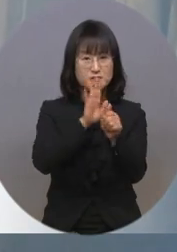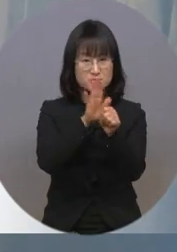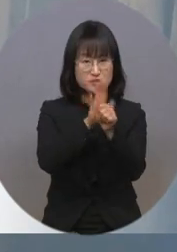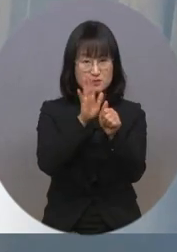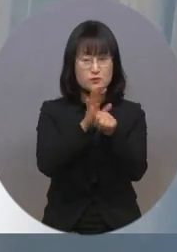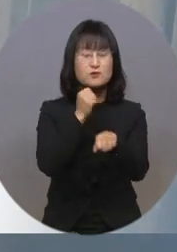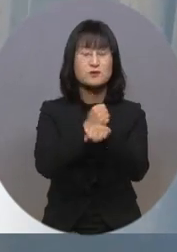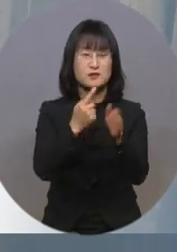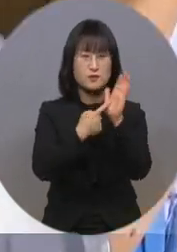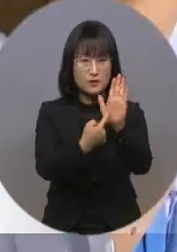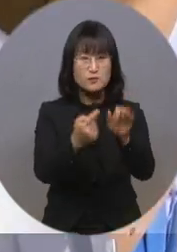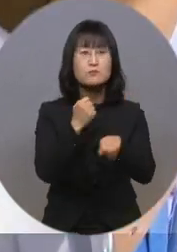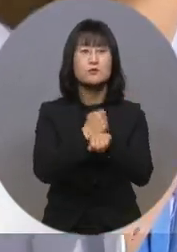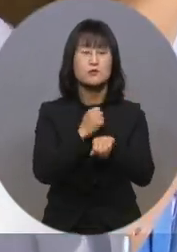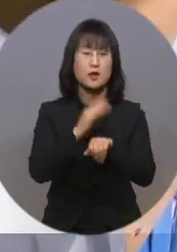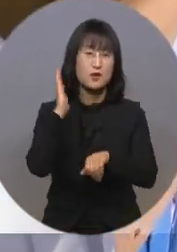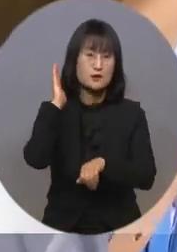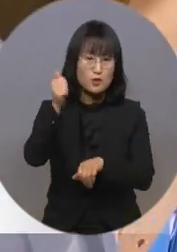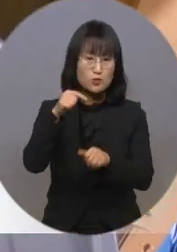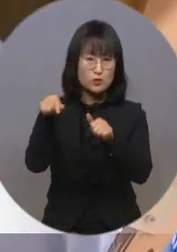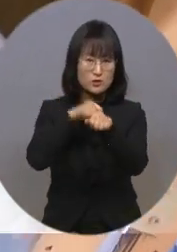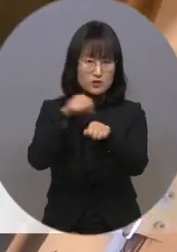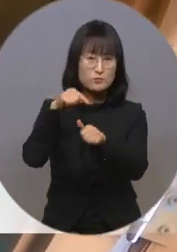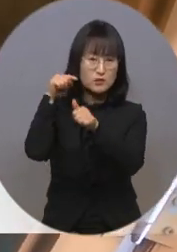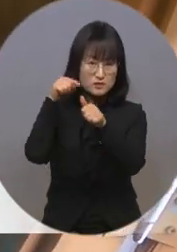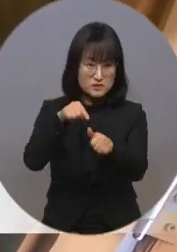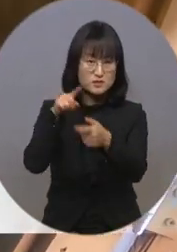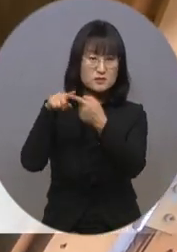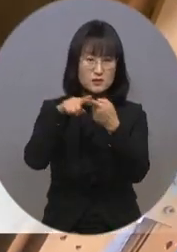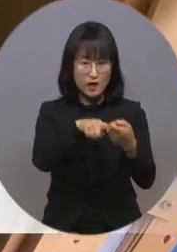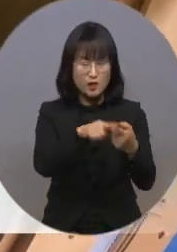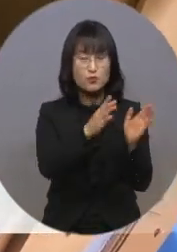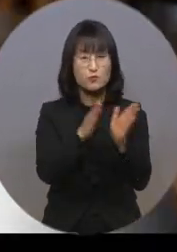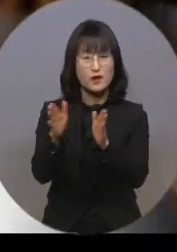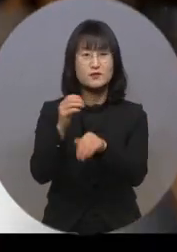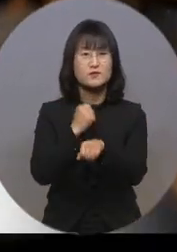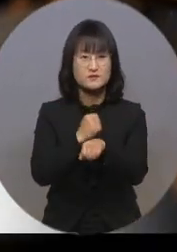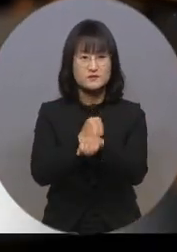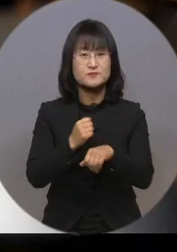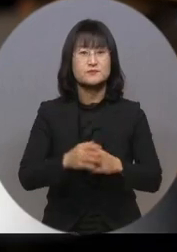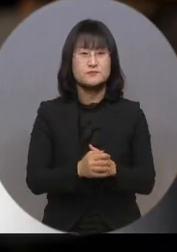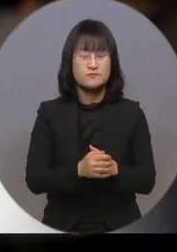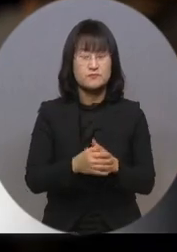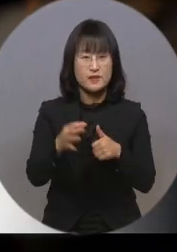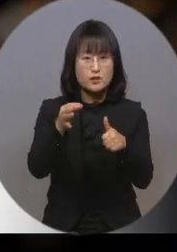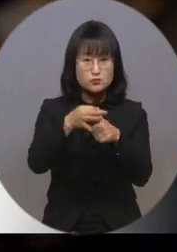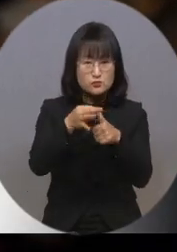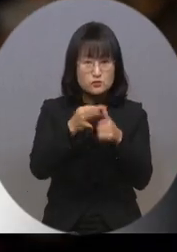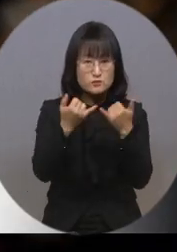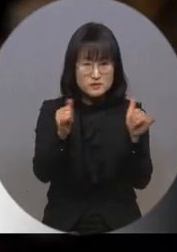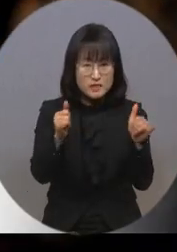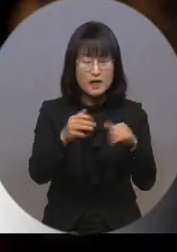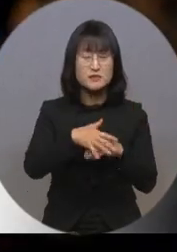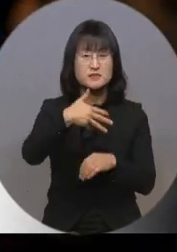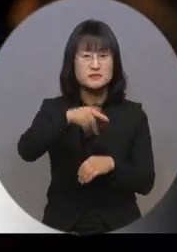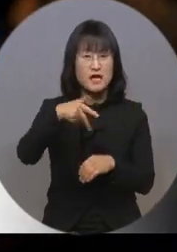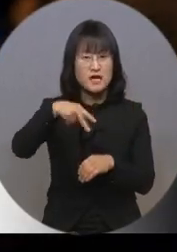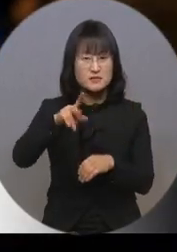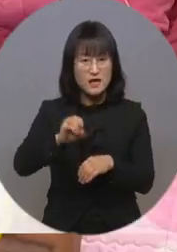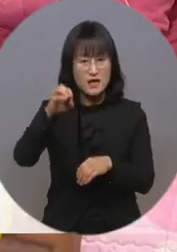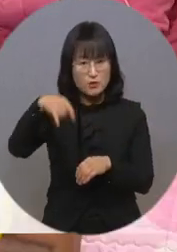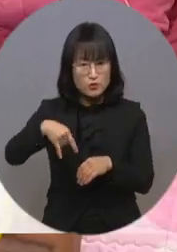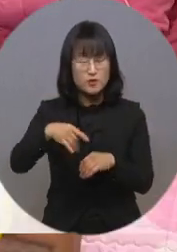이번 대책은 대통령 특별 지시에 따라 마련됐습니다 기초생활수급자와 차상위계층